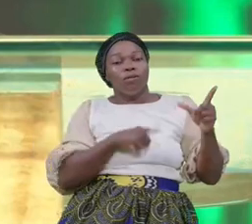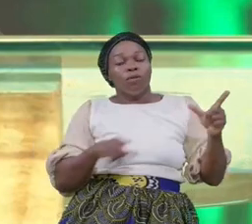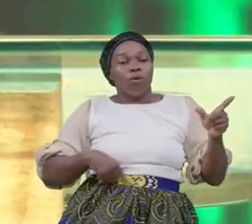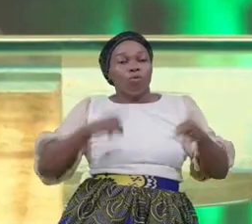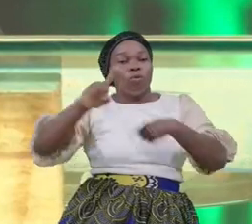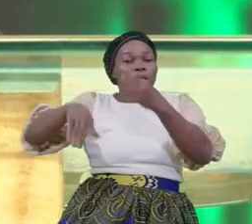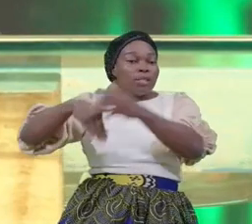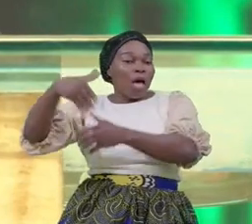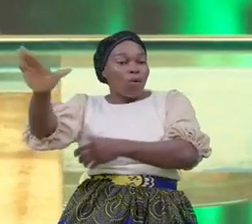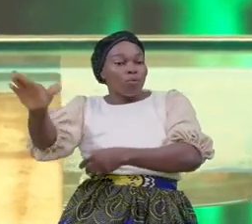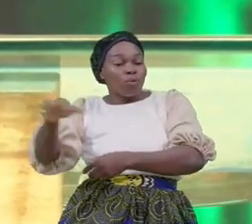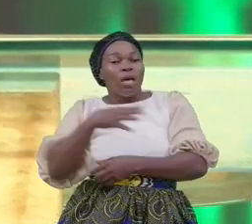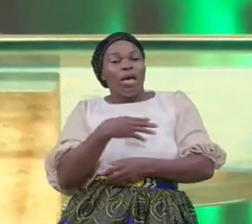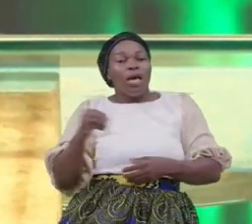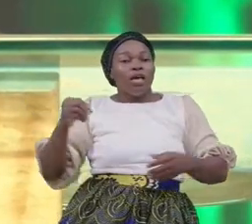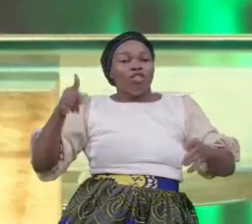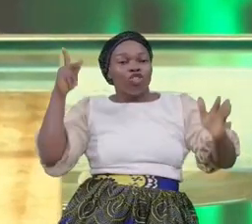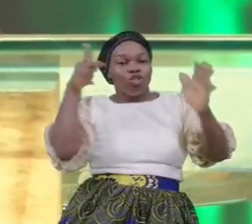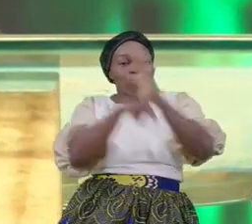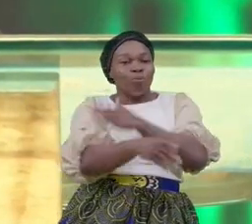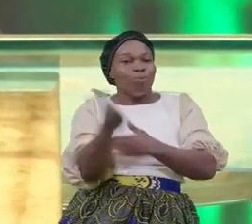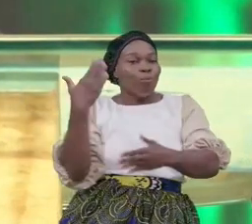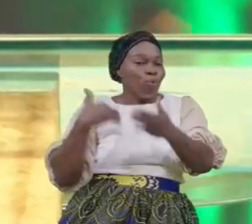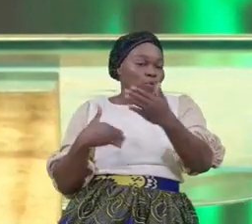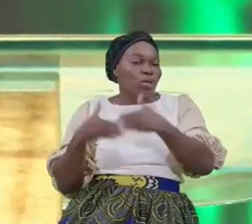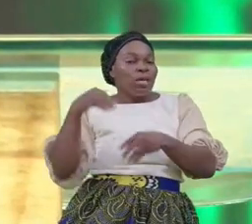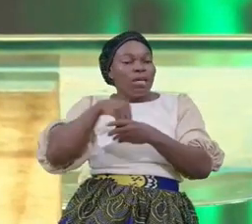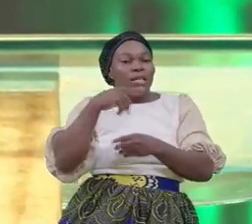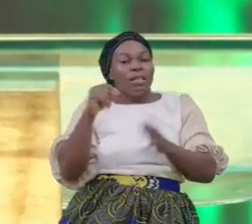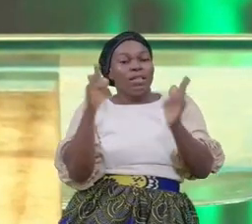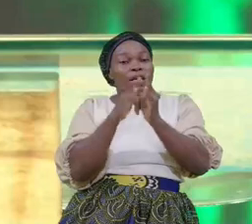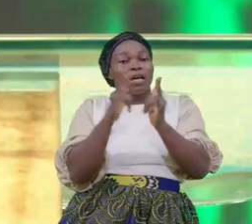sortit et frappa dans le camp des Assyriens